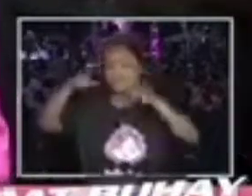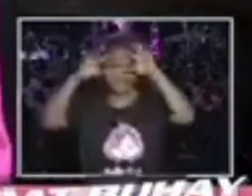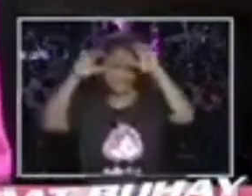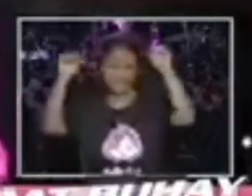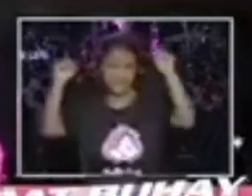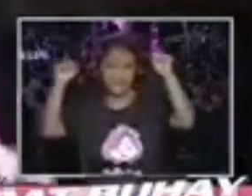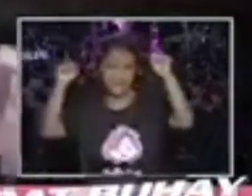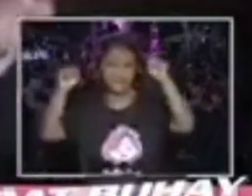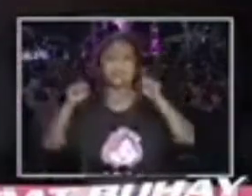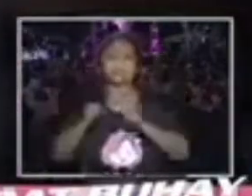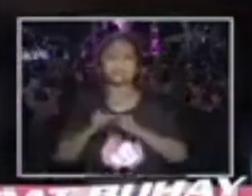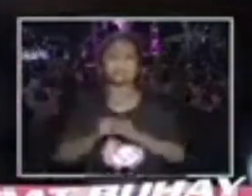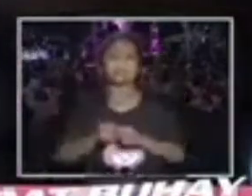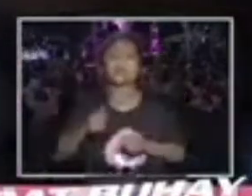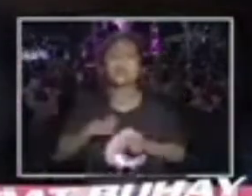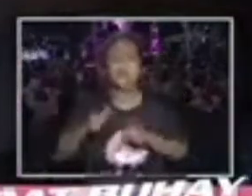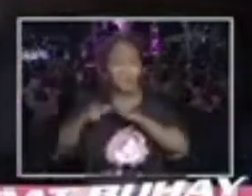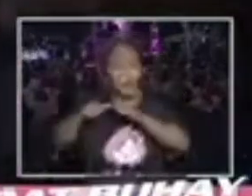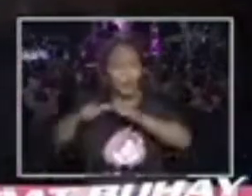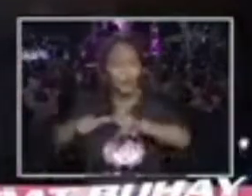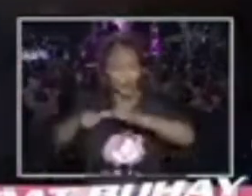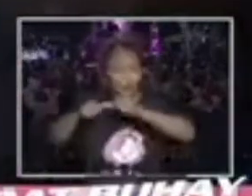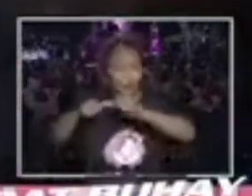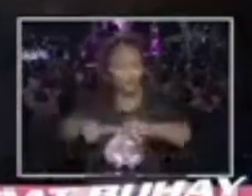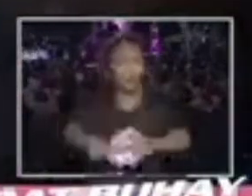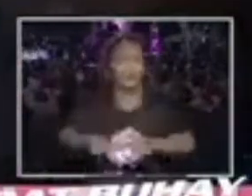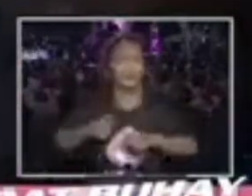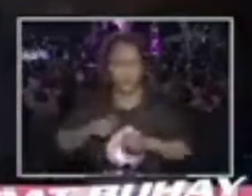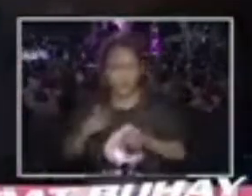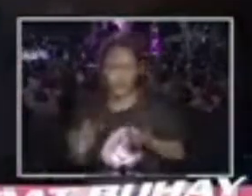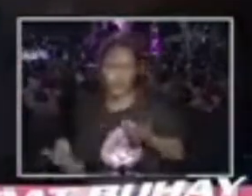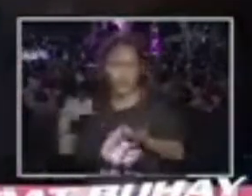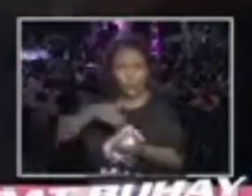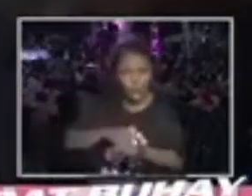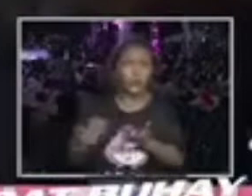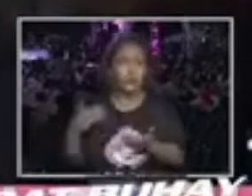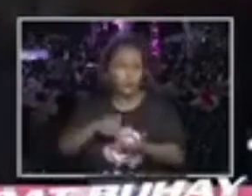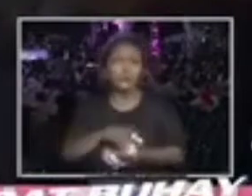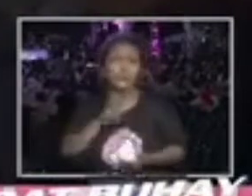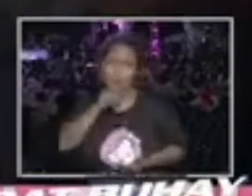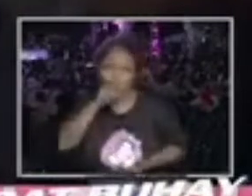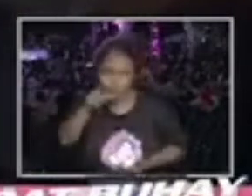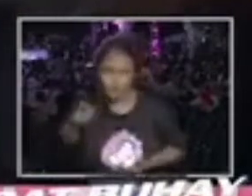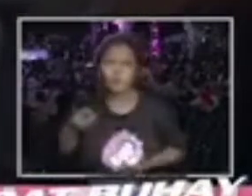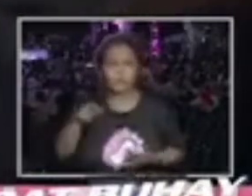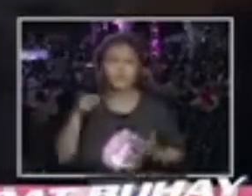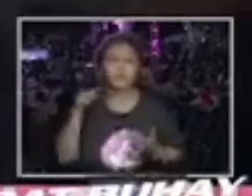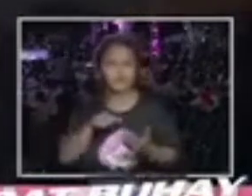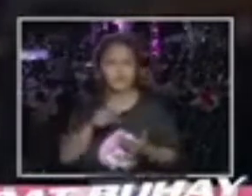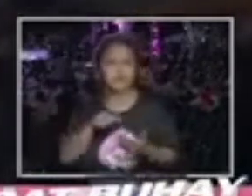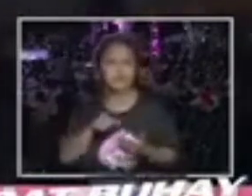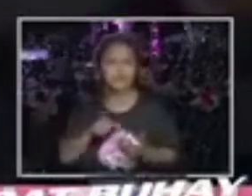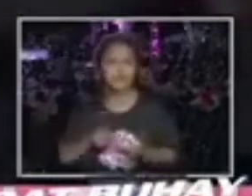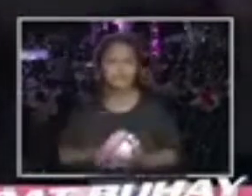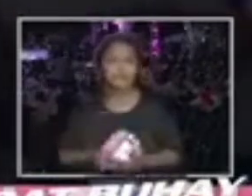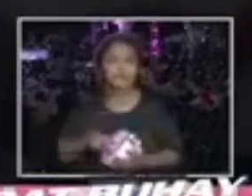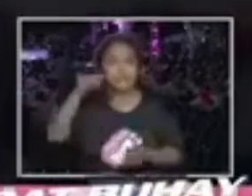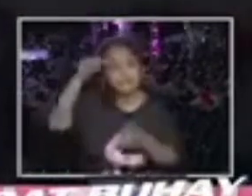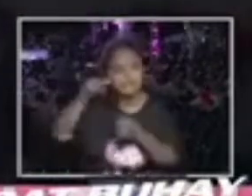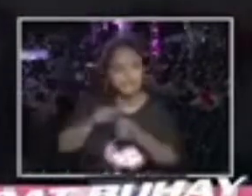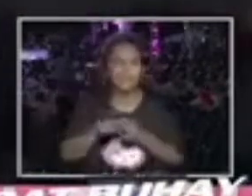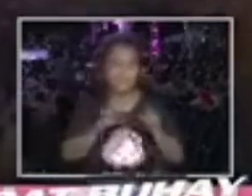pangulo, tuloy ang pagbabalik ko sa mga katotohanang ito. Sa